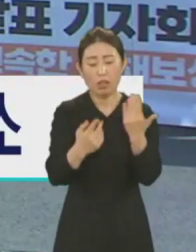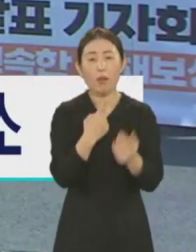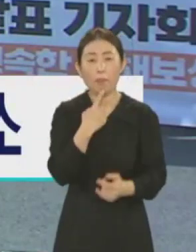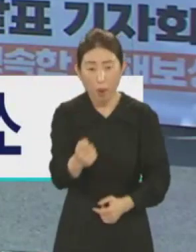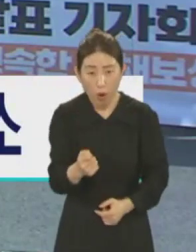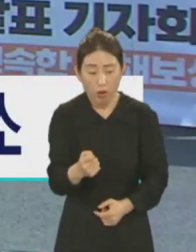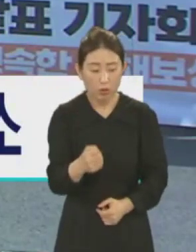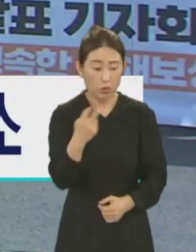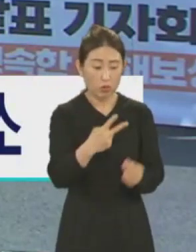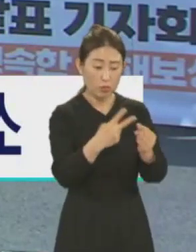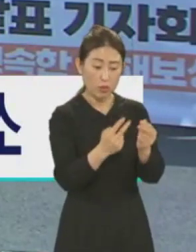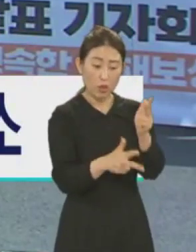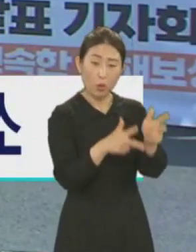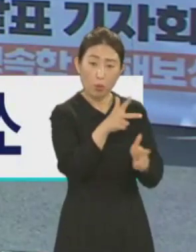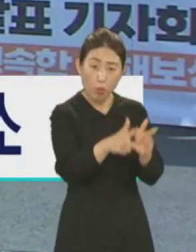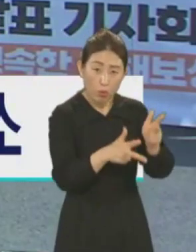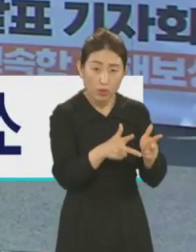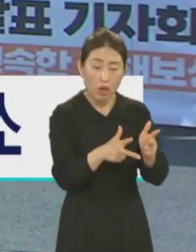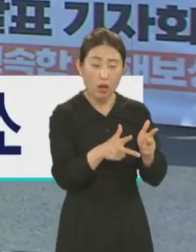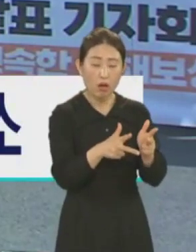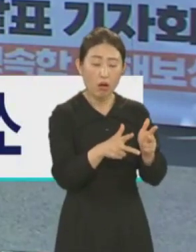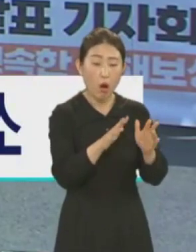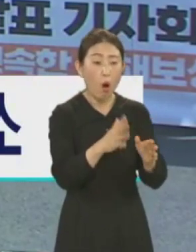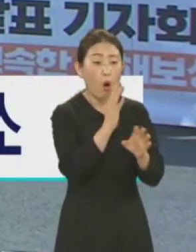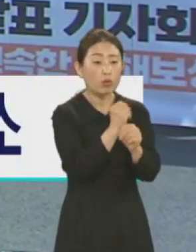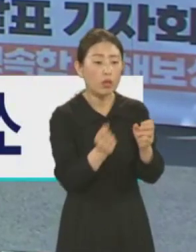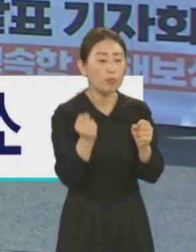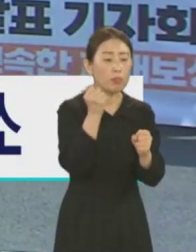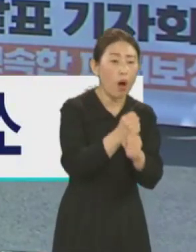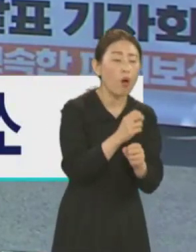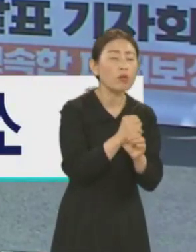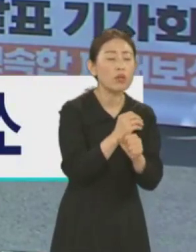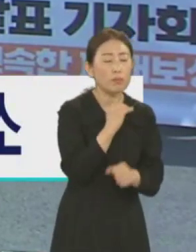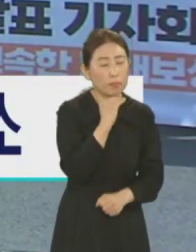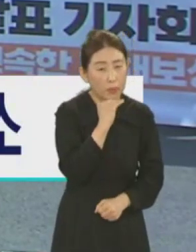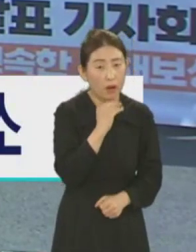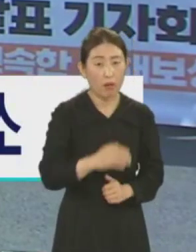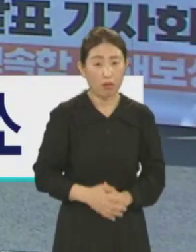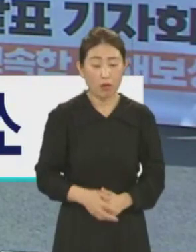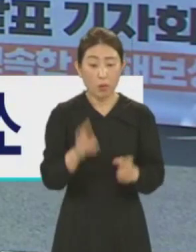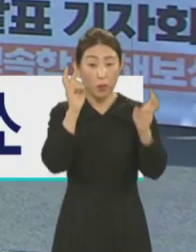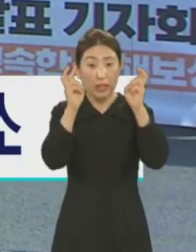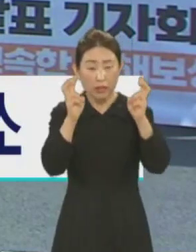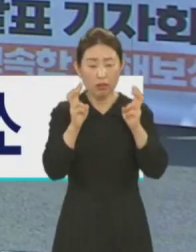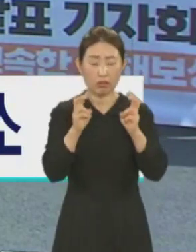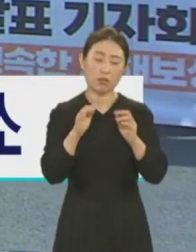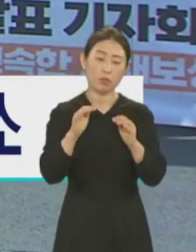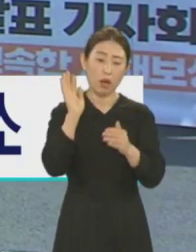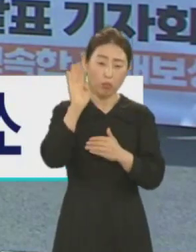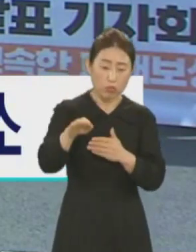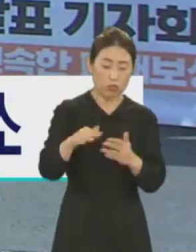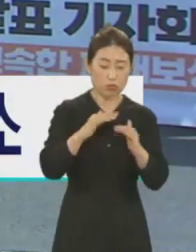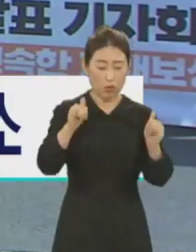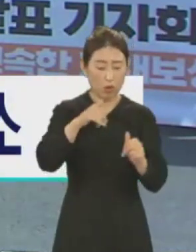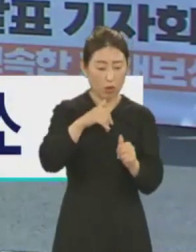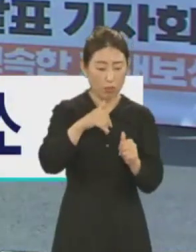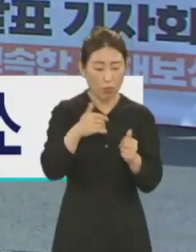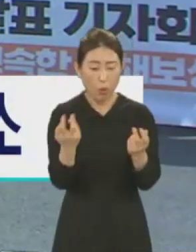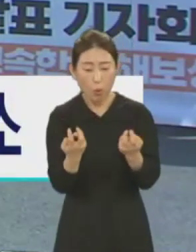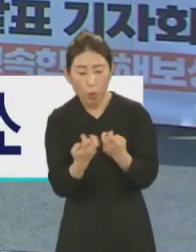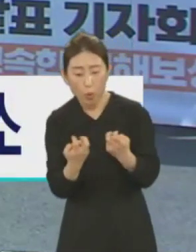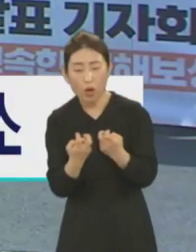났던 2공장은 재가동 시점조차 가늠하기 어려운 상황입니다 사측이 인력 배치 계획을 내놓지 않고 있는